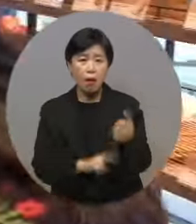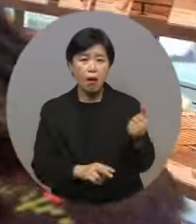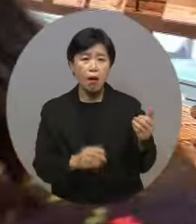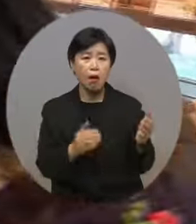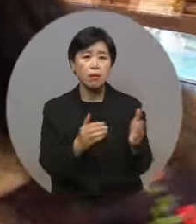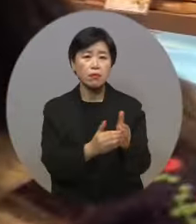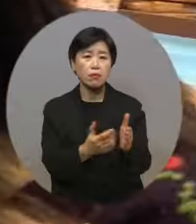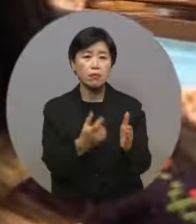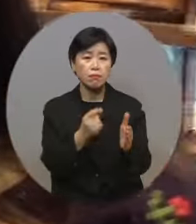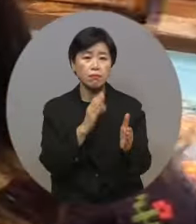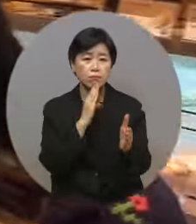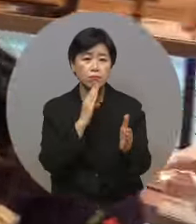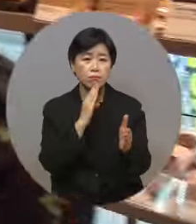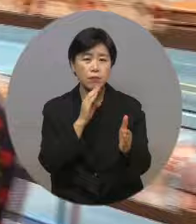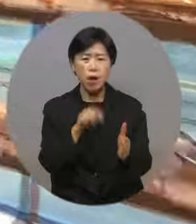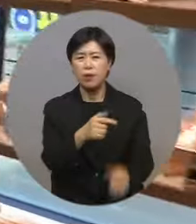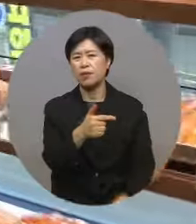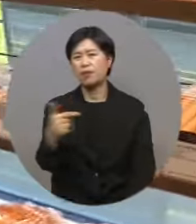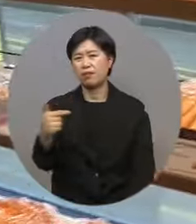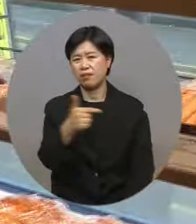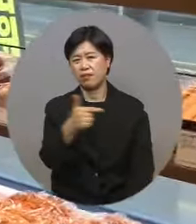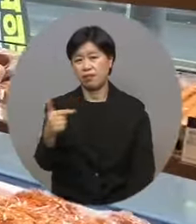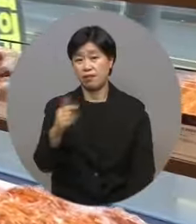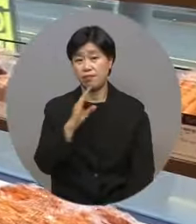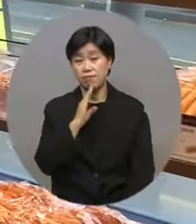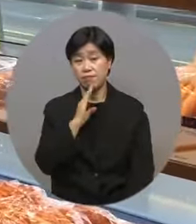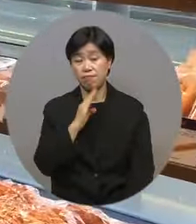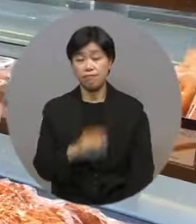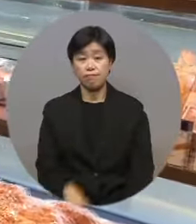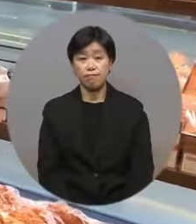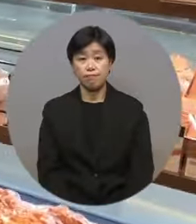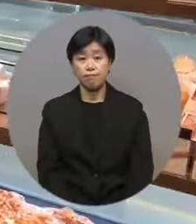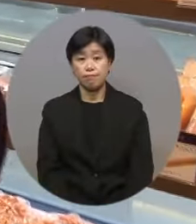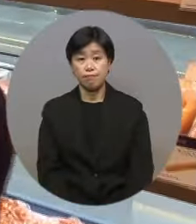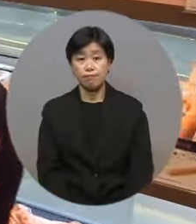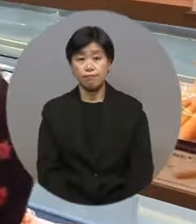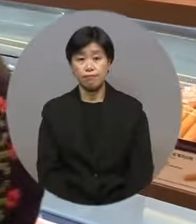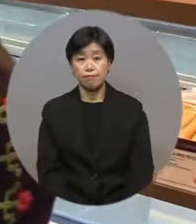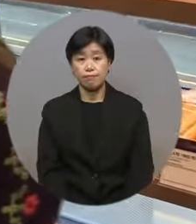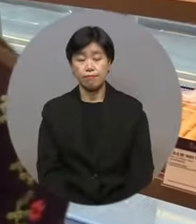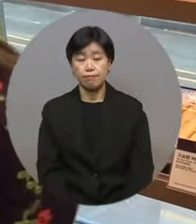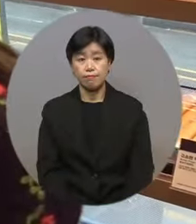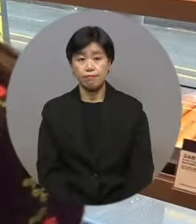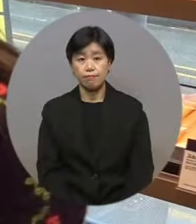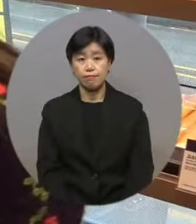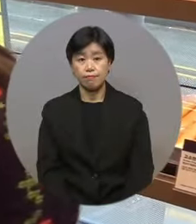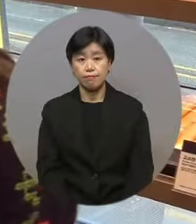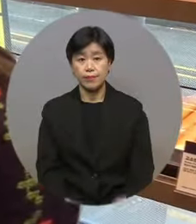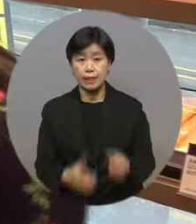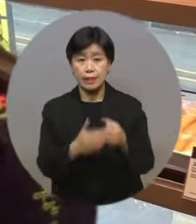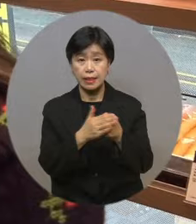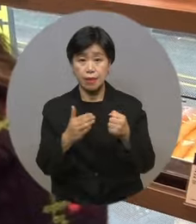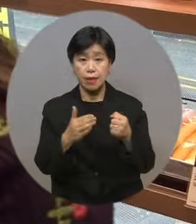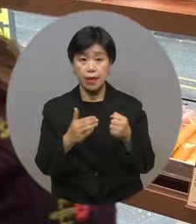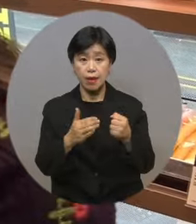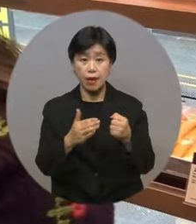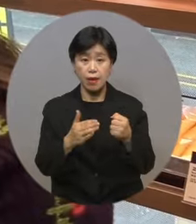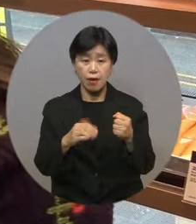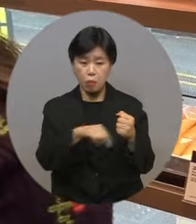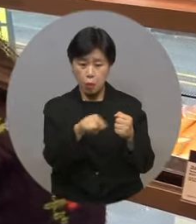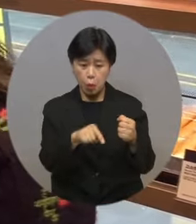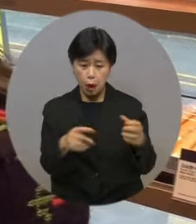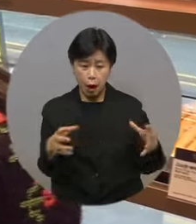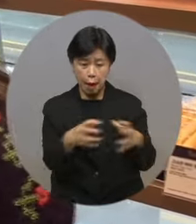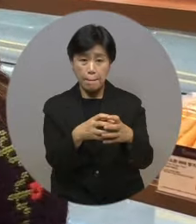많은데 큰 거 있잖아. 큰 크기로. 근데 계속 씹어서 그 묶음으로는 안 판지 물어봤지. 근데